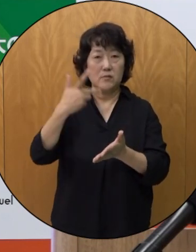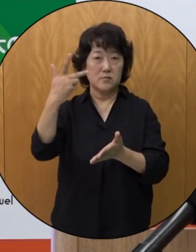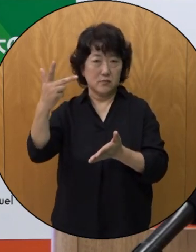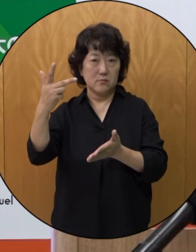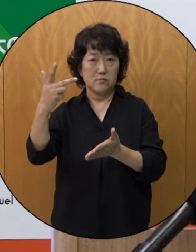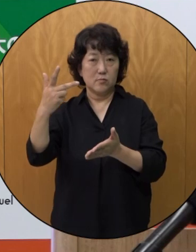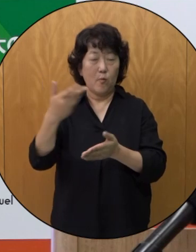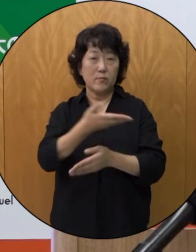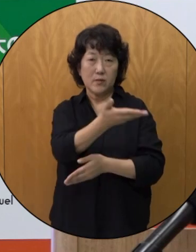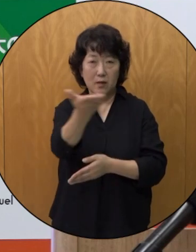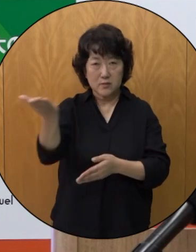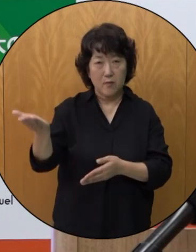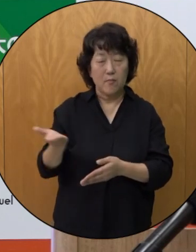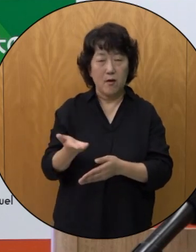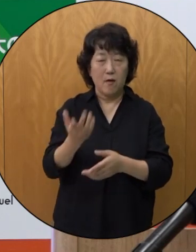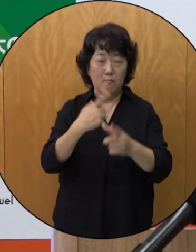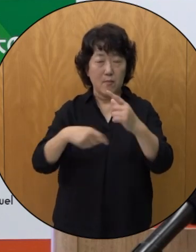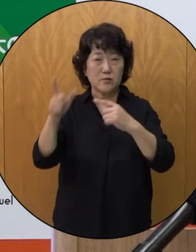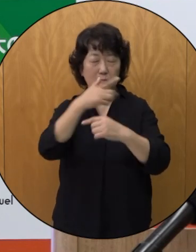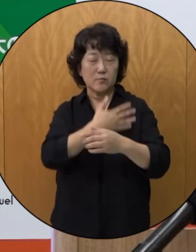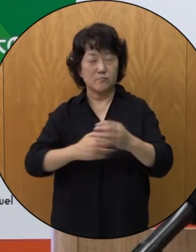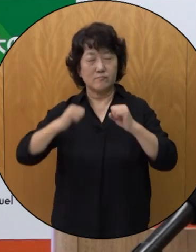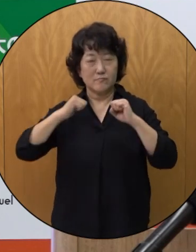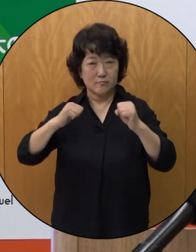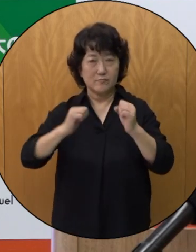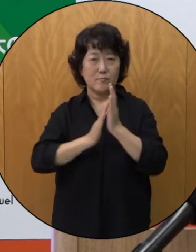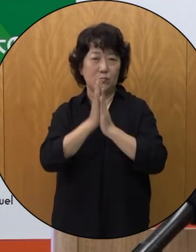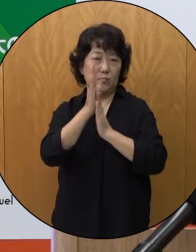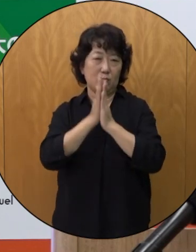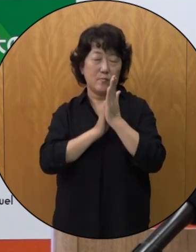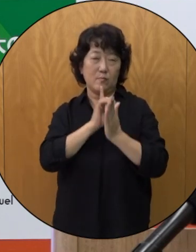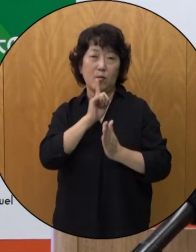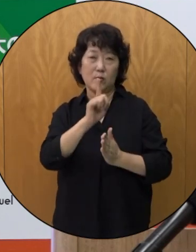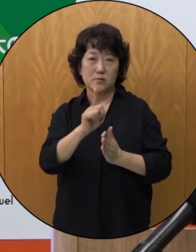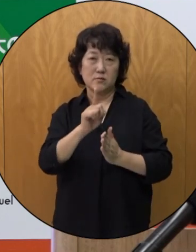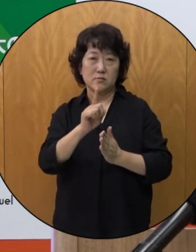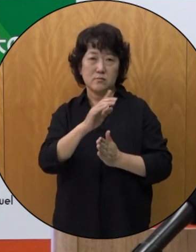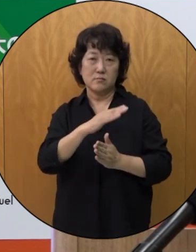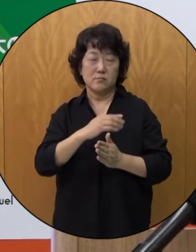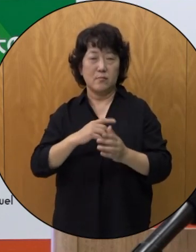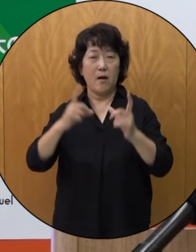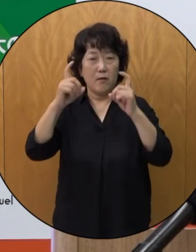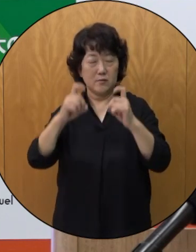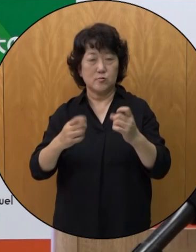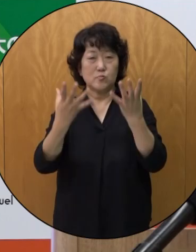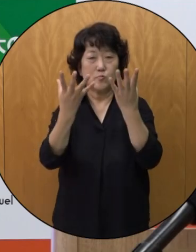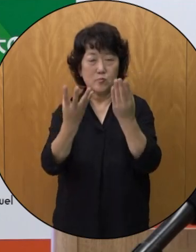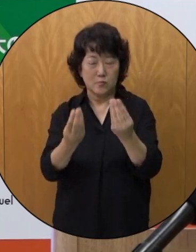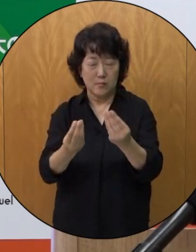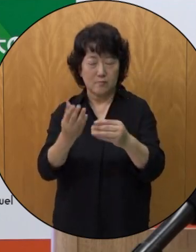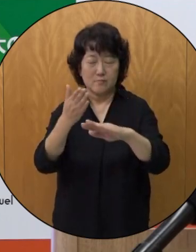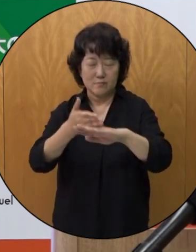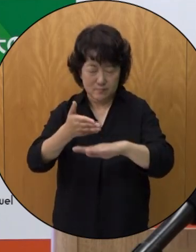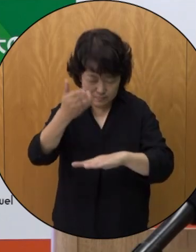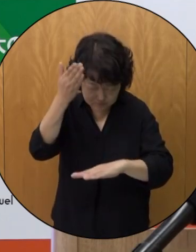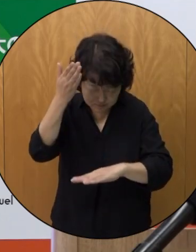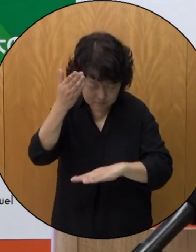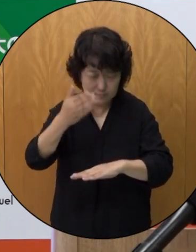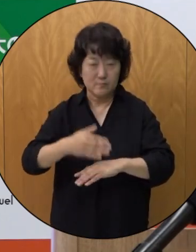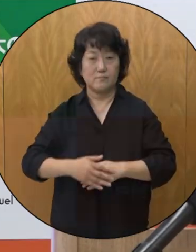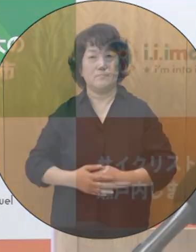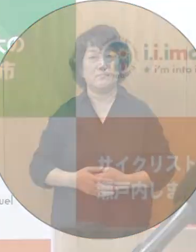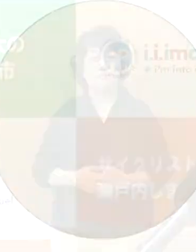様のますますのご繁栄を記念しまして、弊社からのご挨拶とさせていただきます。本日はどうもありがとうございました。